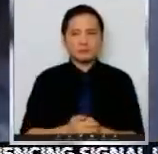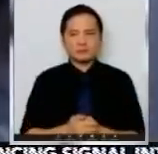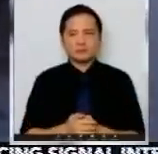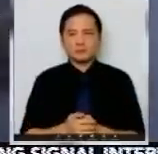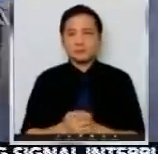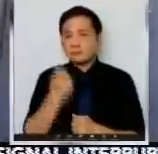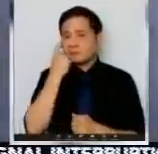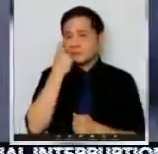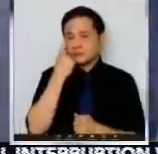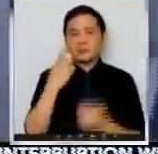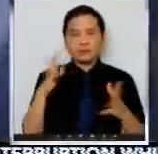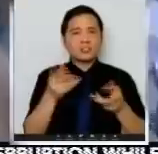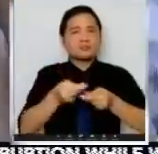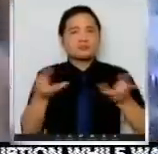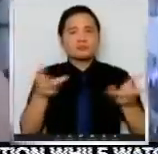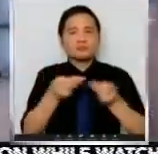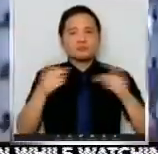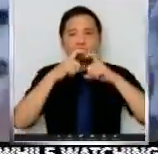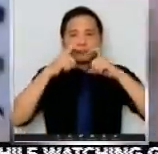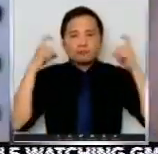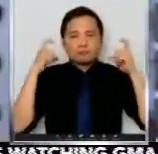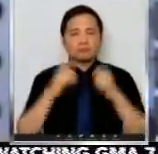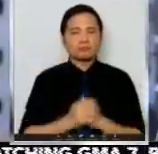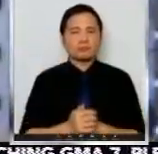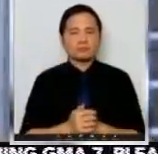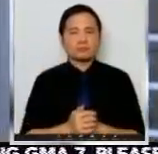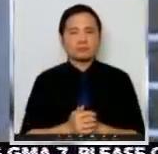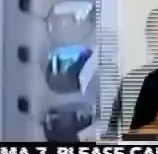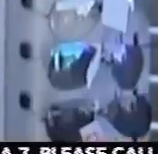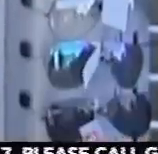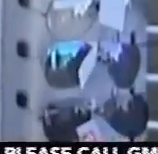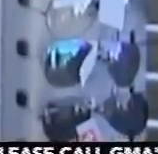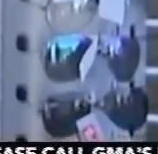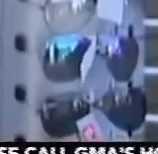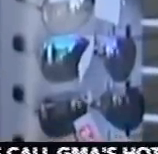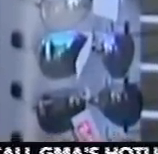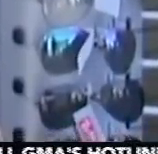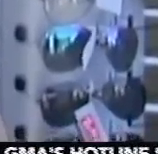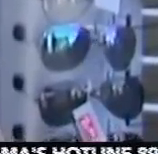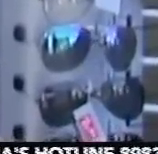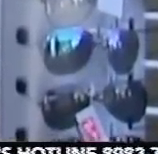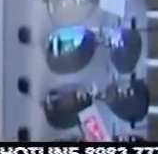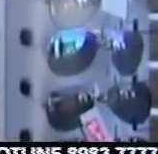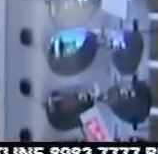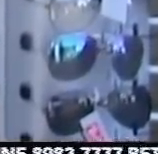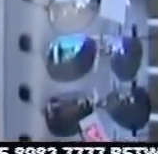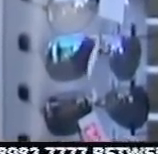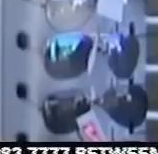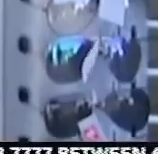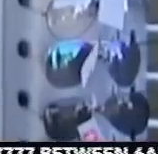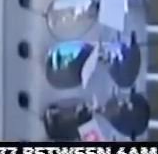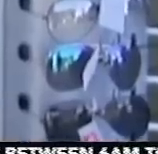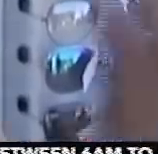sa terminal at commercial area. Pang-iwas lang po yan sa lahat ng bagay na mga sipon,